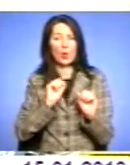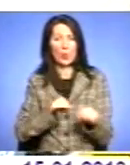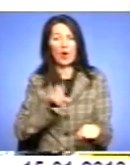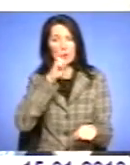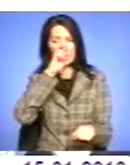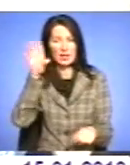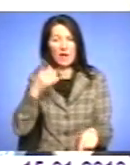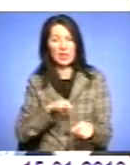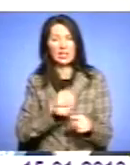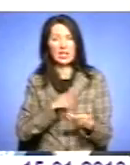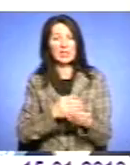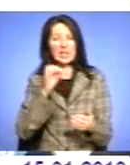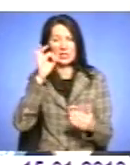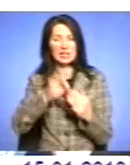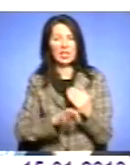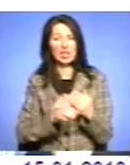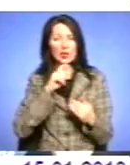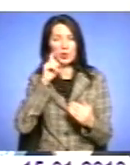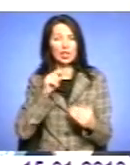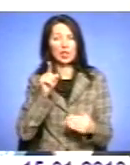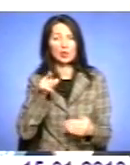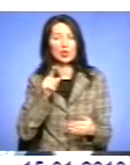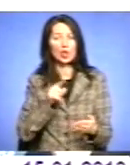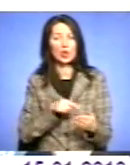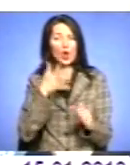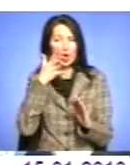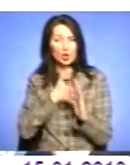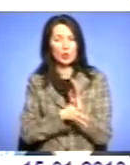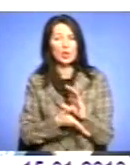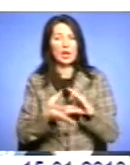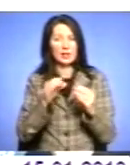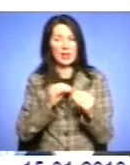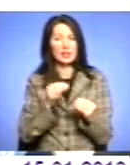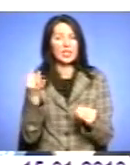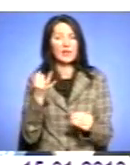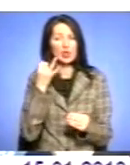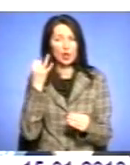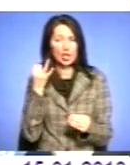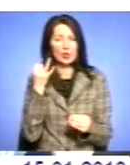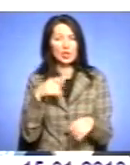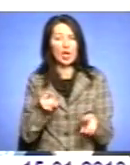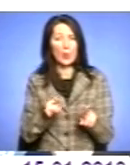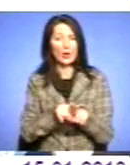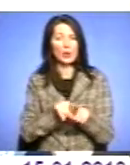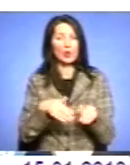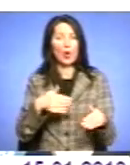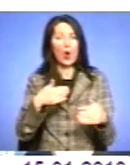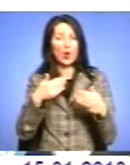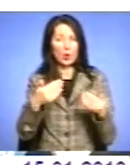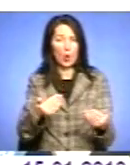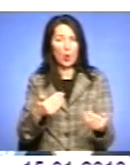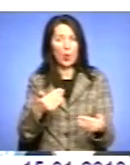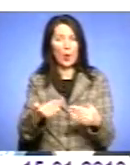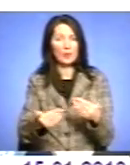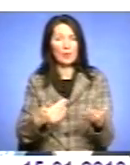Україні. З точки зору розуміння наслідків і історичності подібного кроку, то ми маємо говорити про